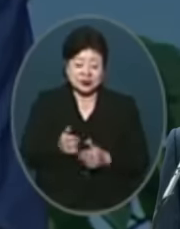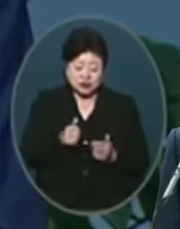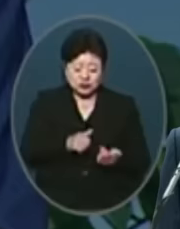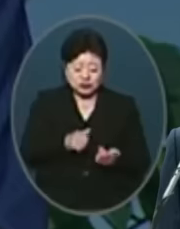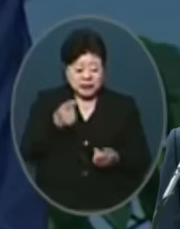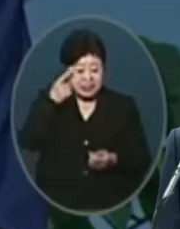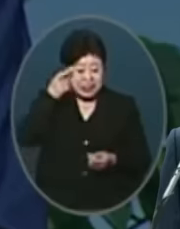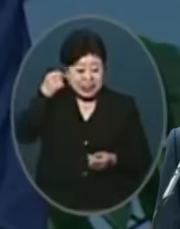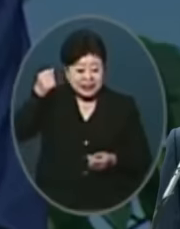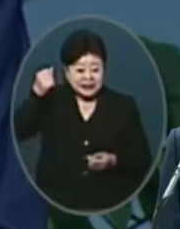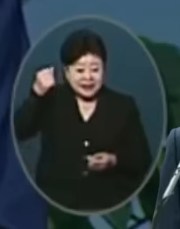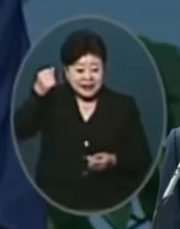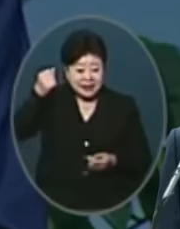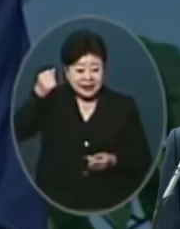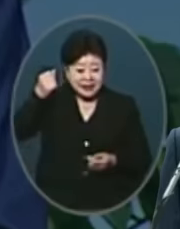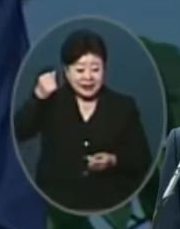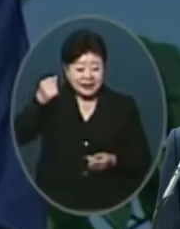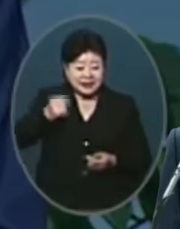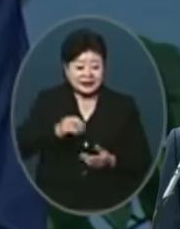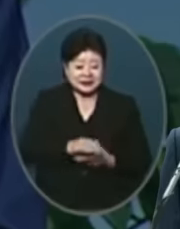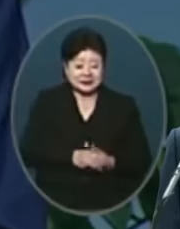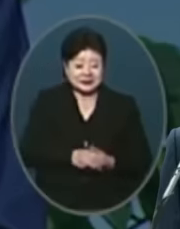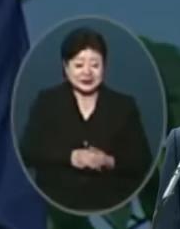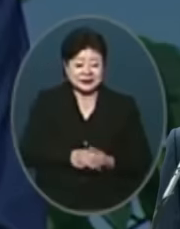죽었구나고 생각했는데,